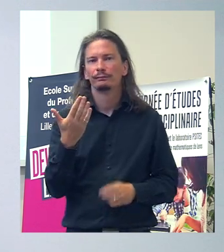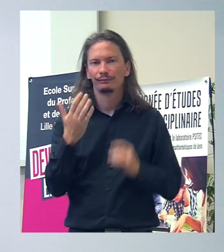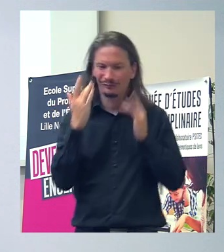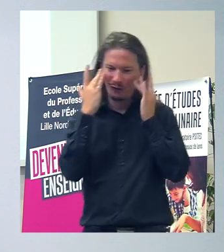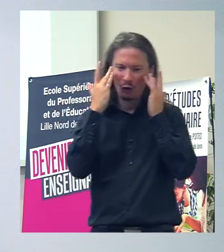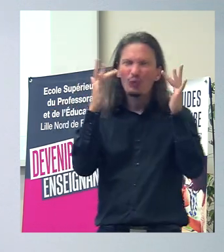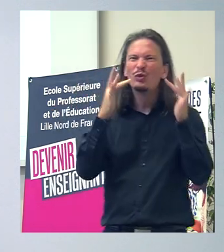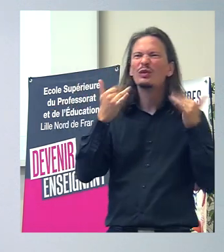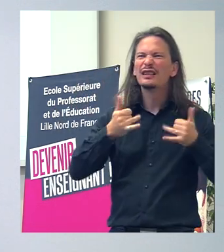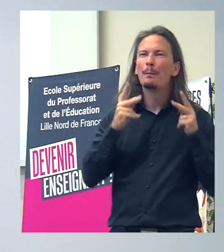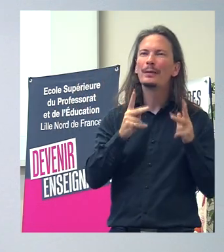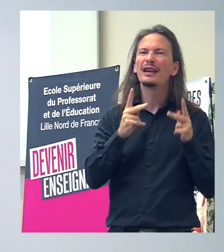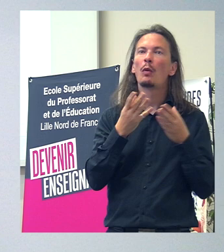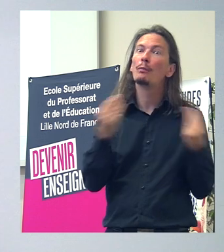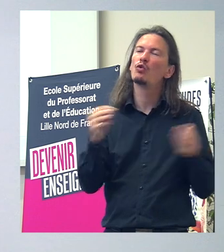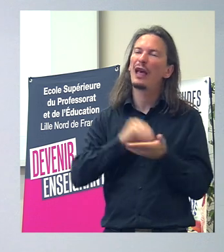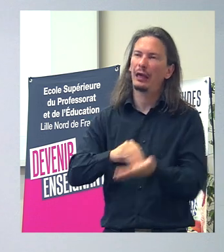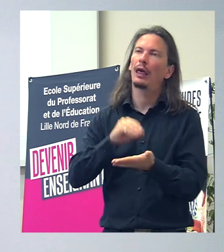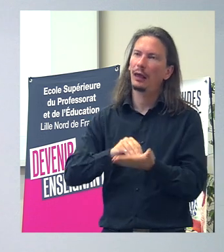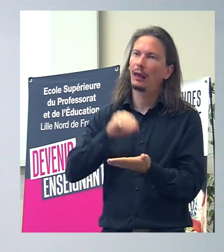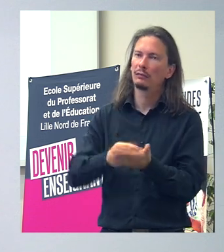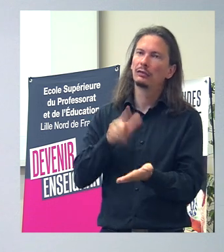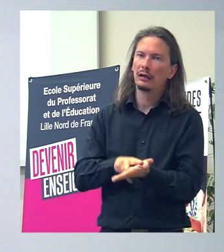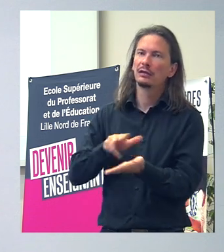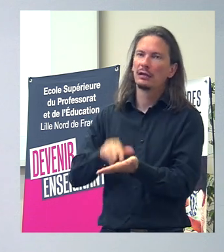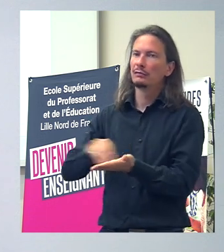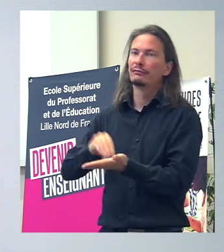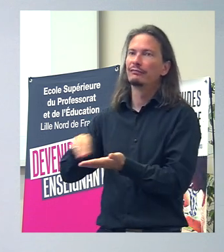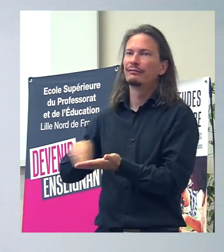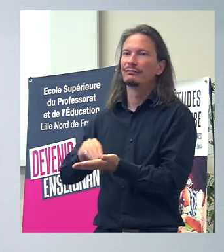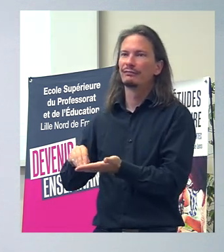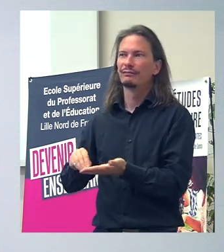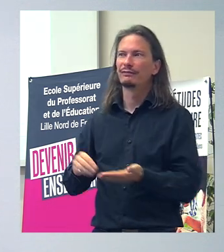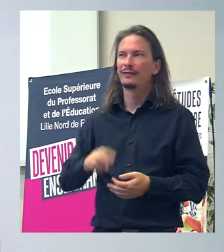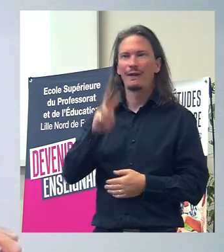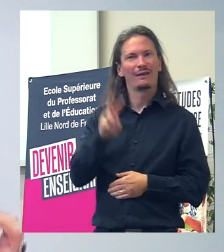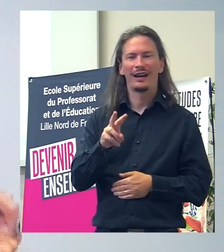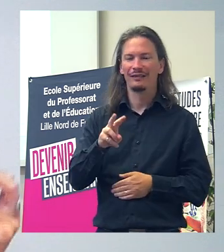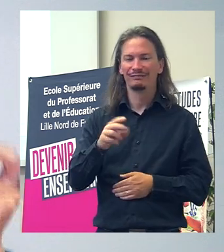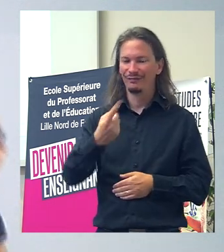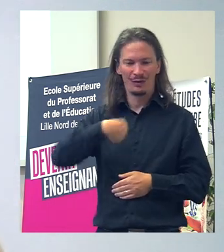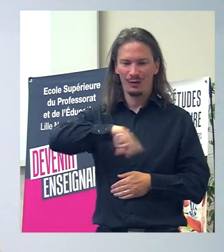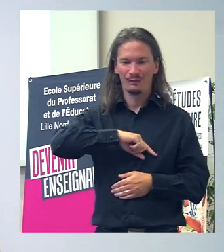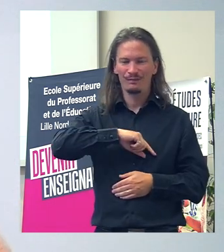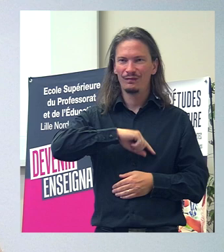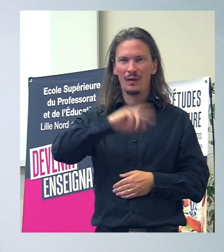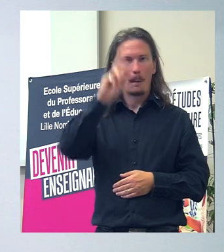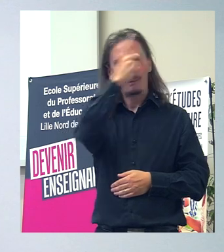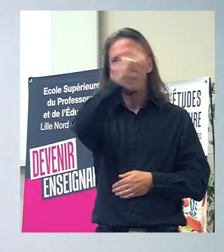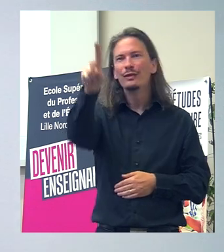culture pédagogique est surtout une culture de l'écrit. Et on n'a pas l'habitude de traduire ce qui se